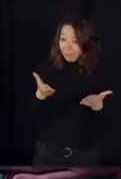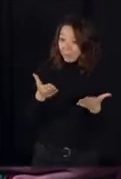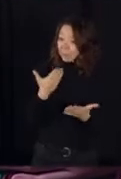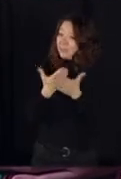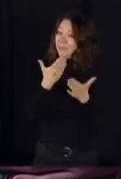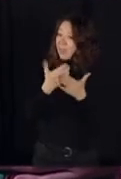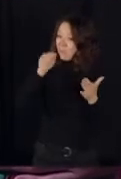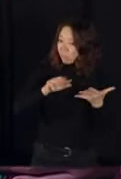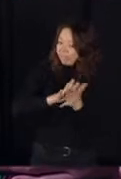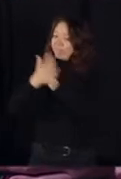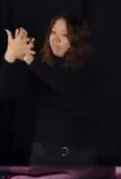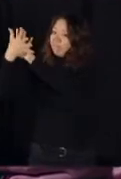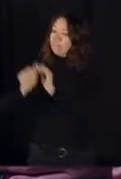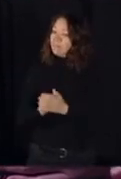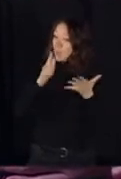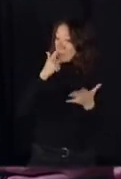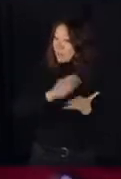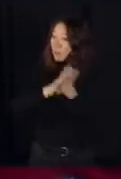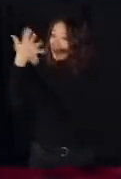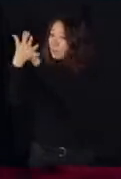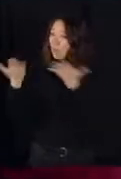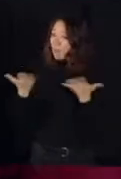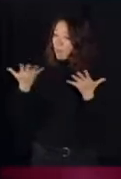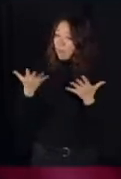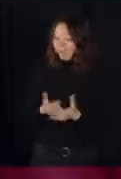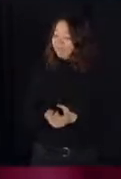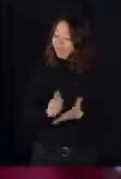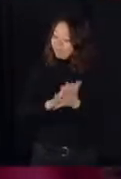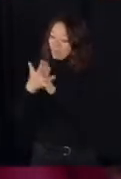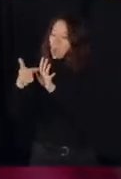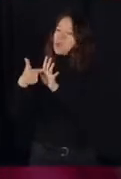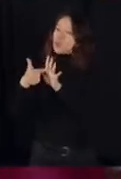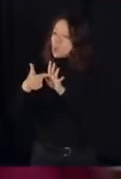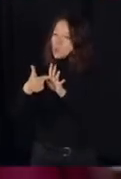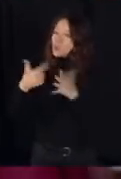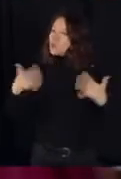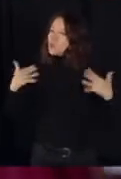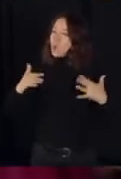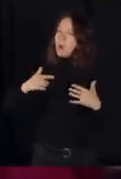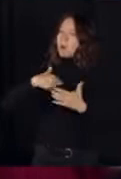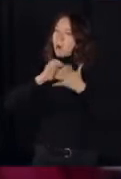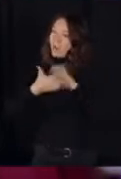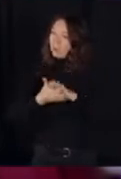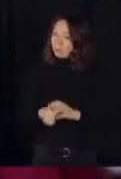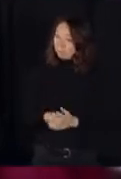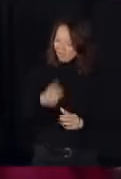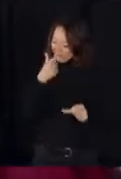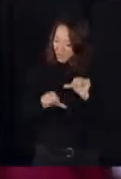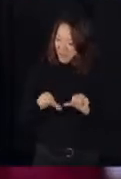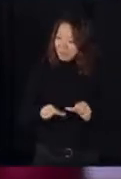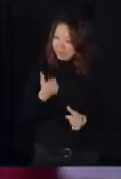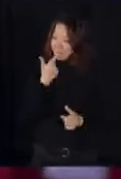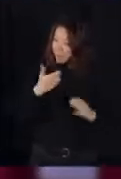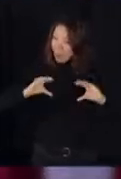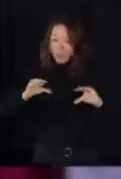une transformation. La transformation, c'est compliqué, ça fait mal. C'est pas confortable. Et pourtant, nous n'avons